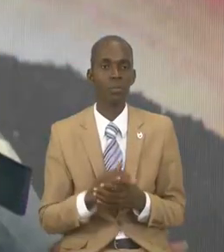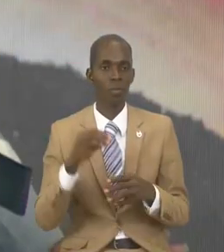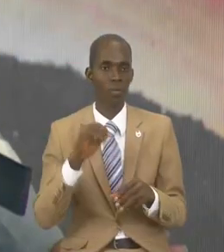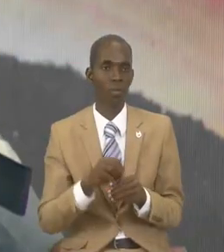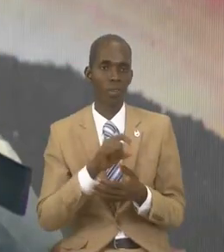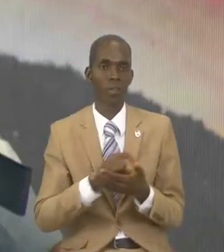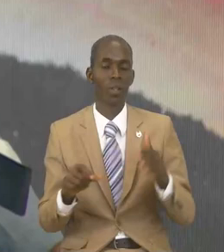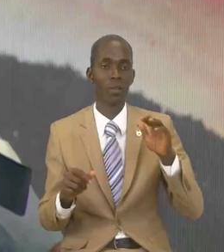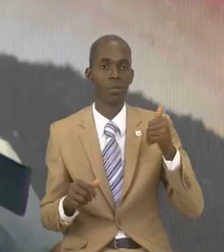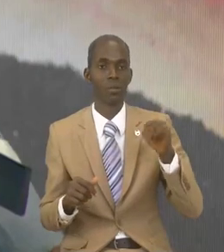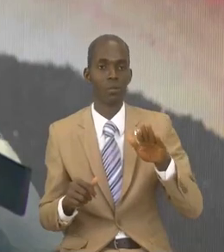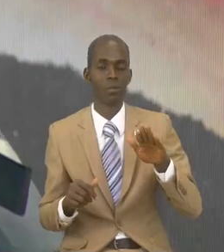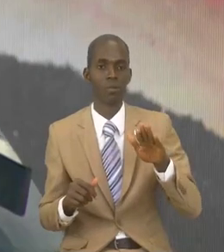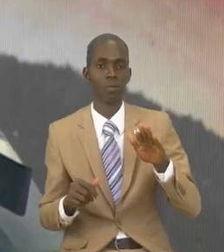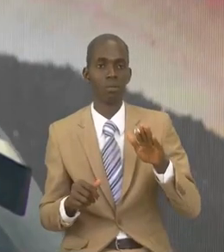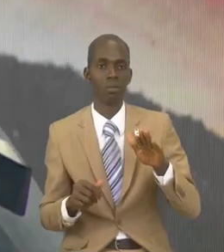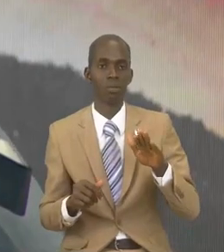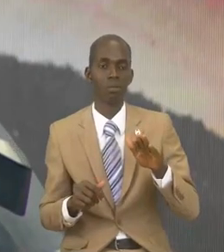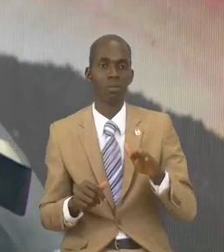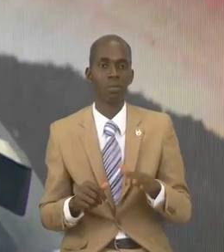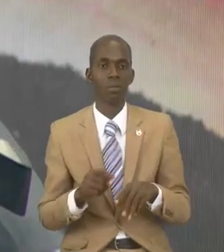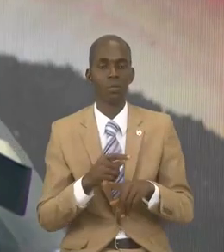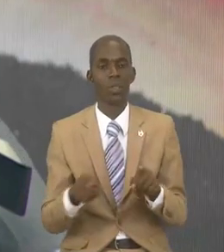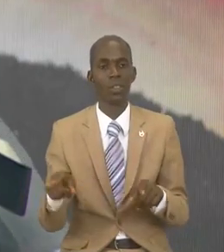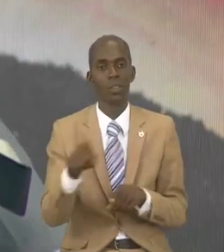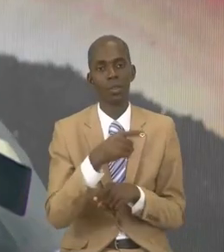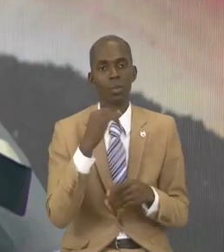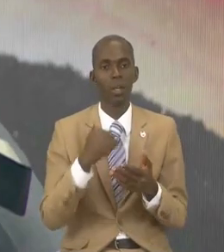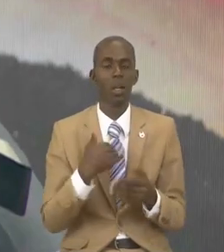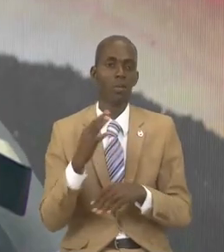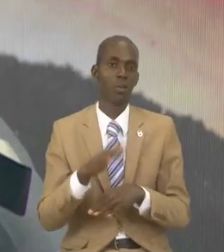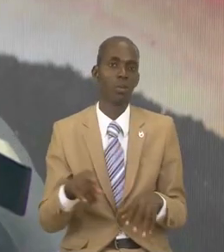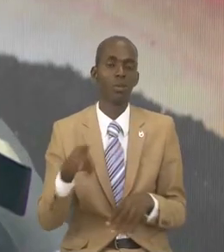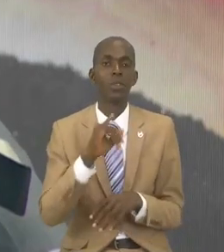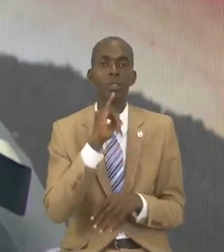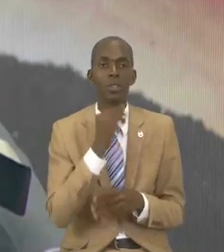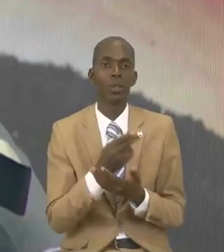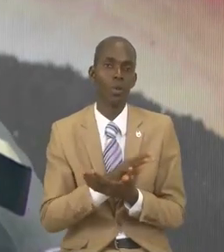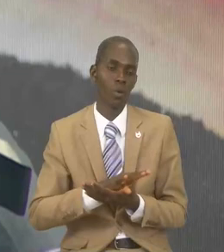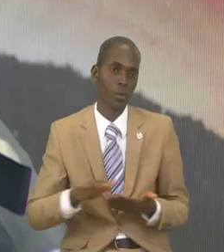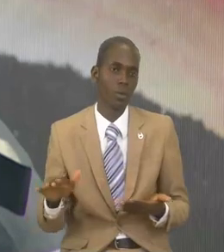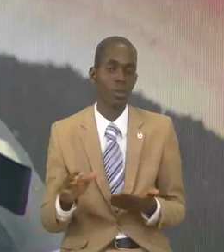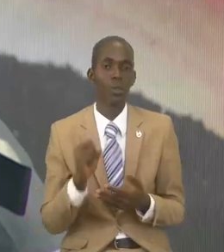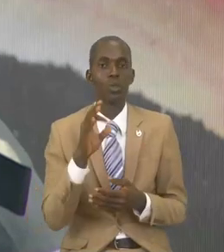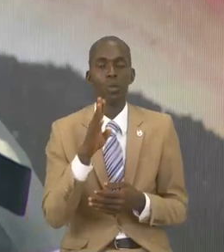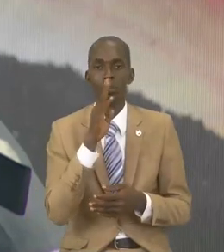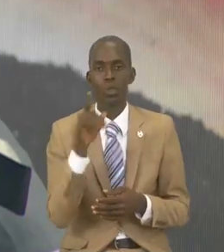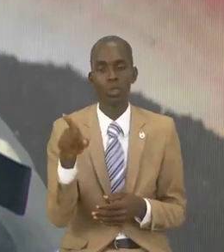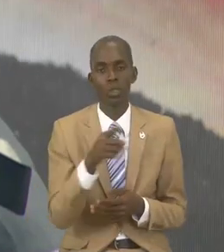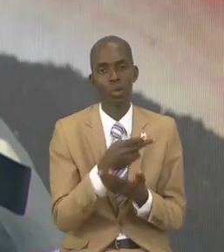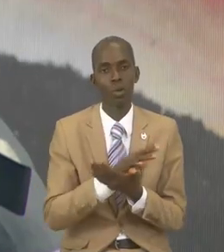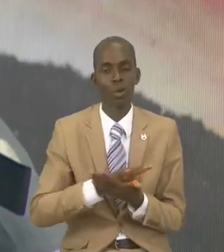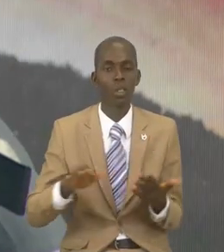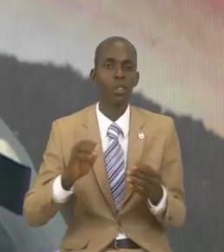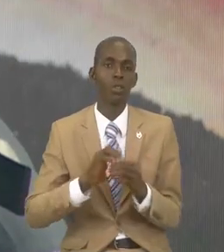l'ignorance, verset 15. Mais puisque celui qui vous a appelé est saint, vous aussi soyez saints dans